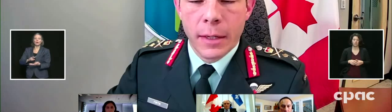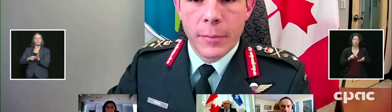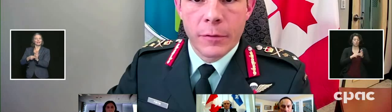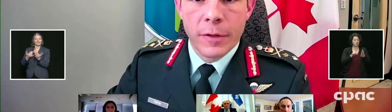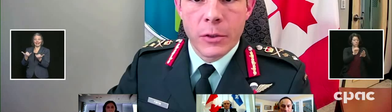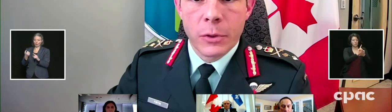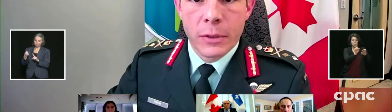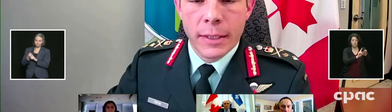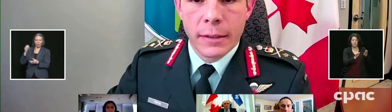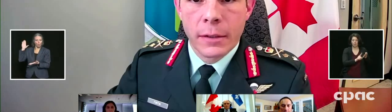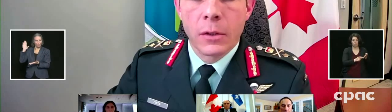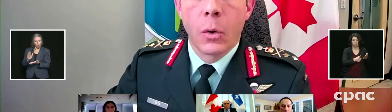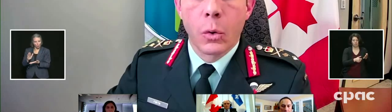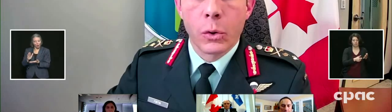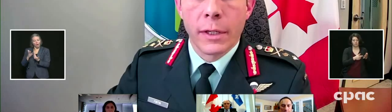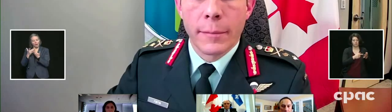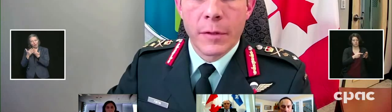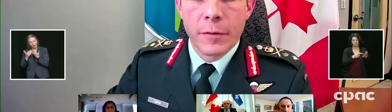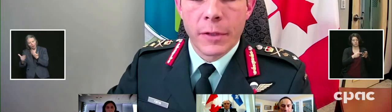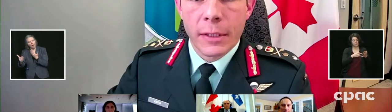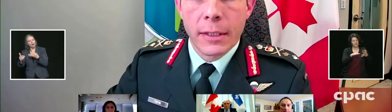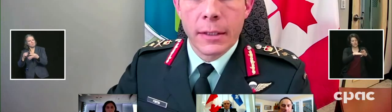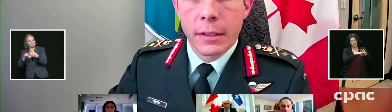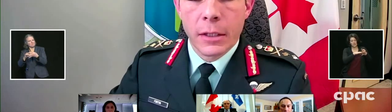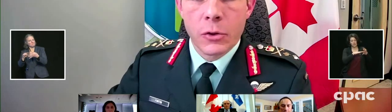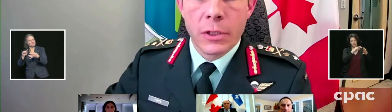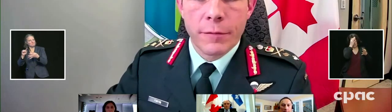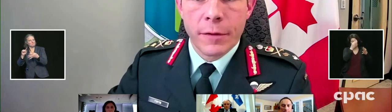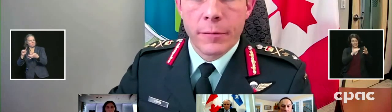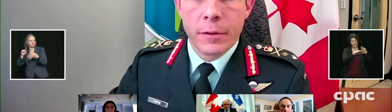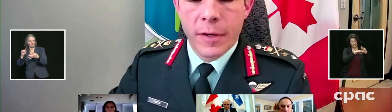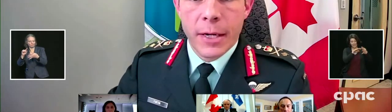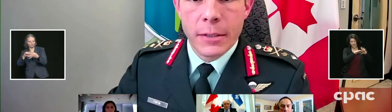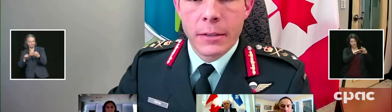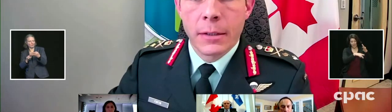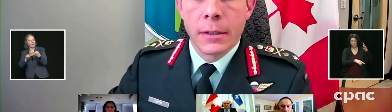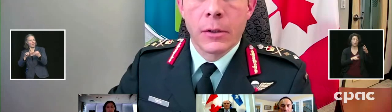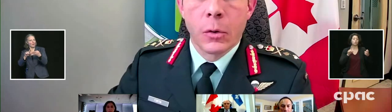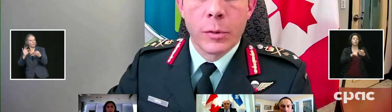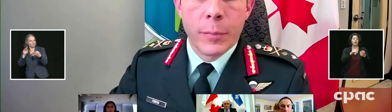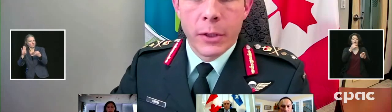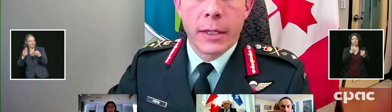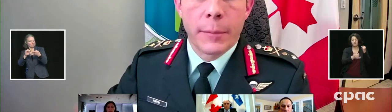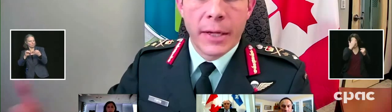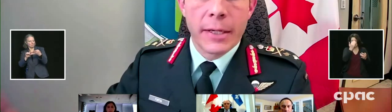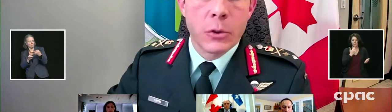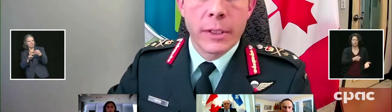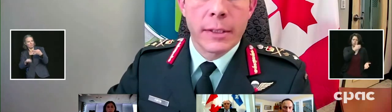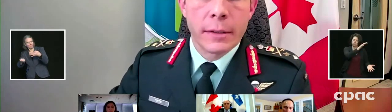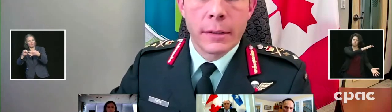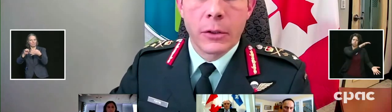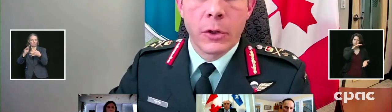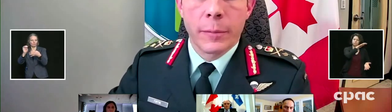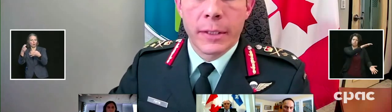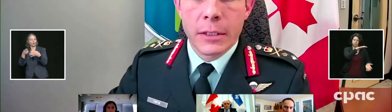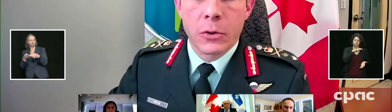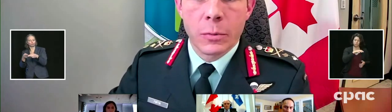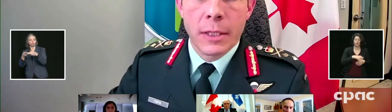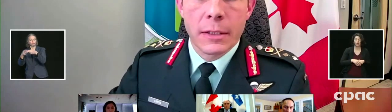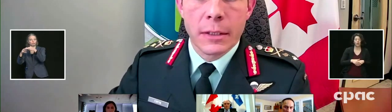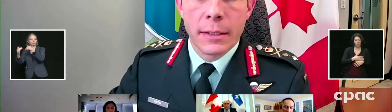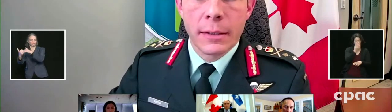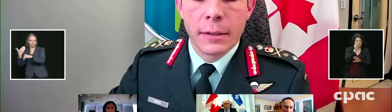hebdomadaires de la part de Pfizer-BioNTech au cours de la mi-février et jusqu'à fin mars. N'oubliez pas que par la suite, il y a une